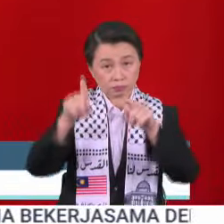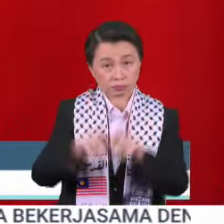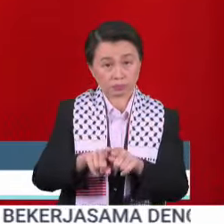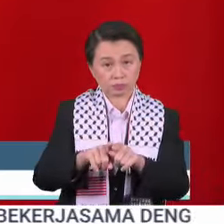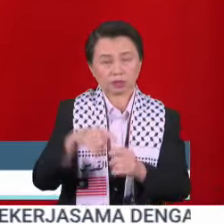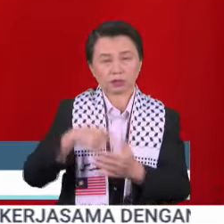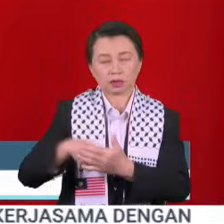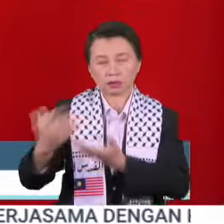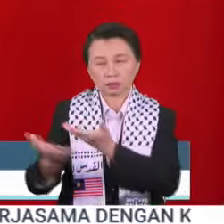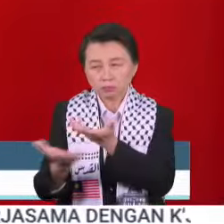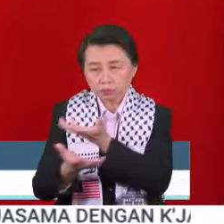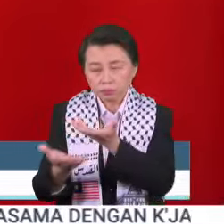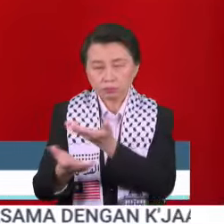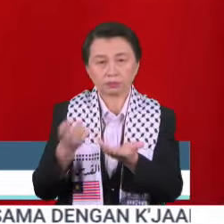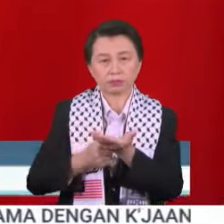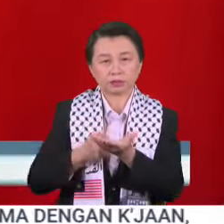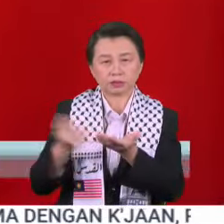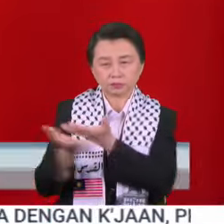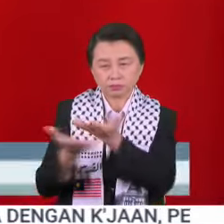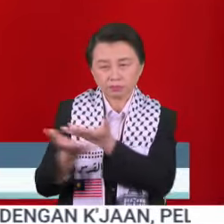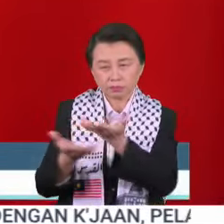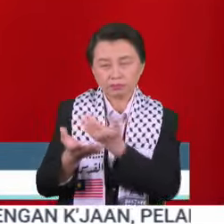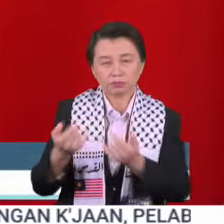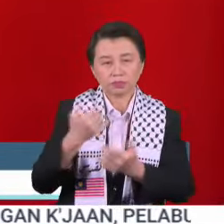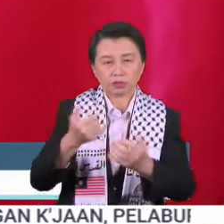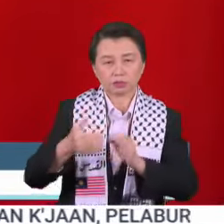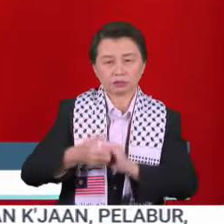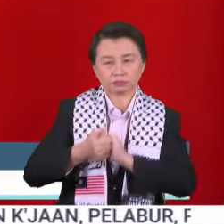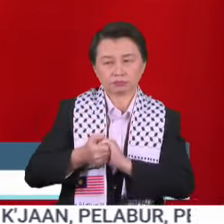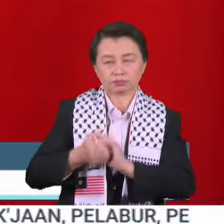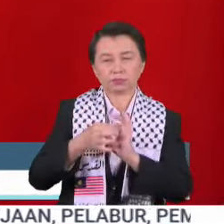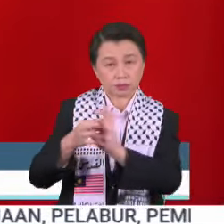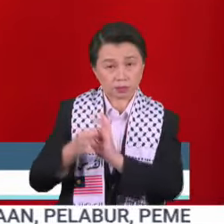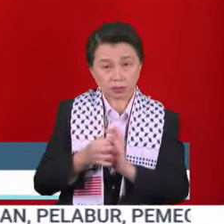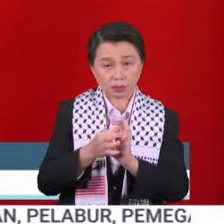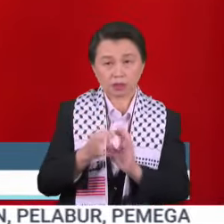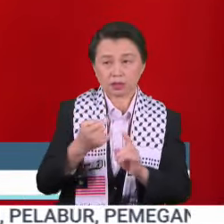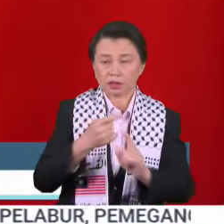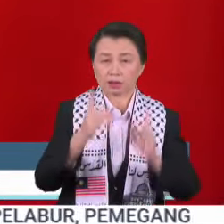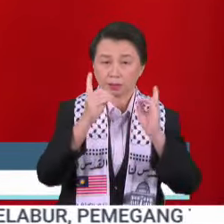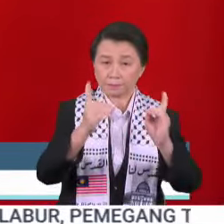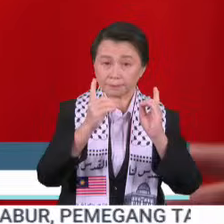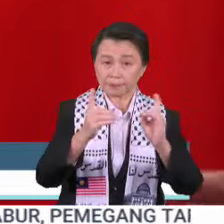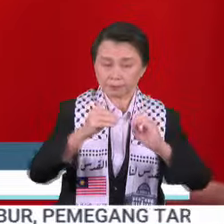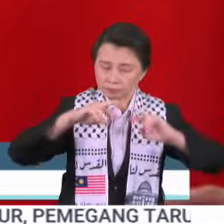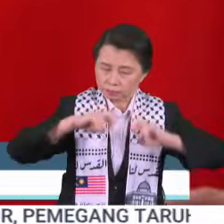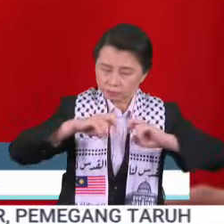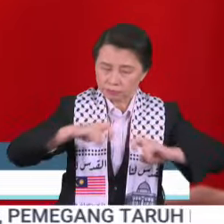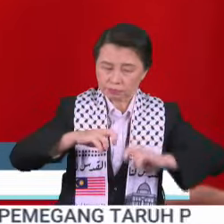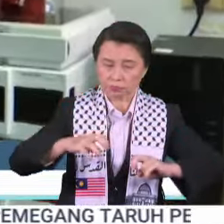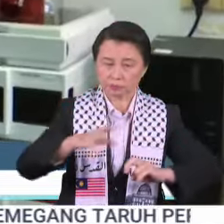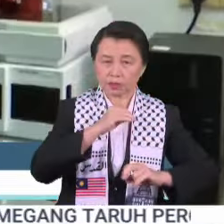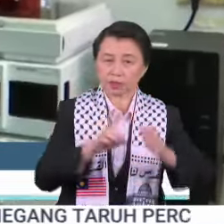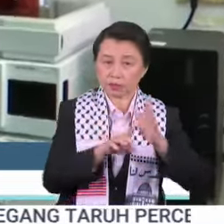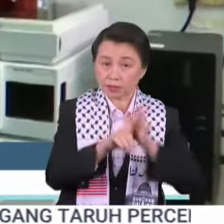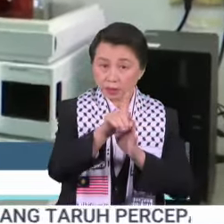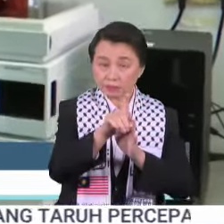hasil perbincangan ialah dari segi untuk kita eratkan kerjasama dari segi pendidikan, research and